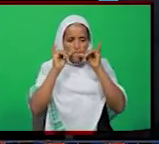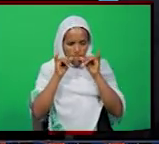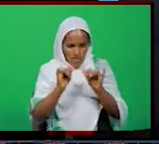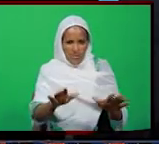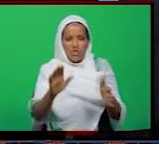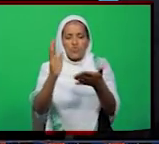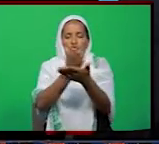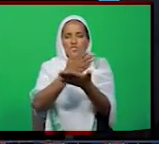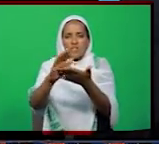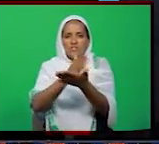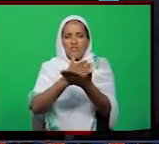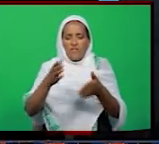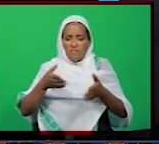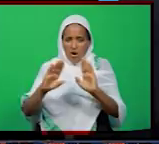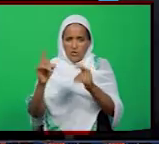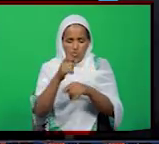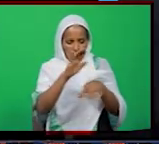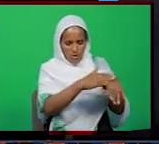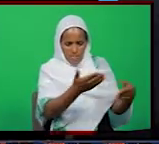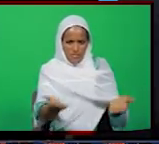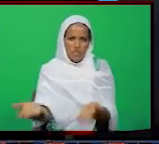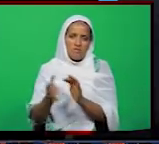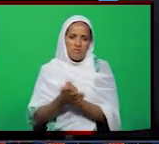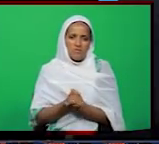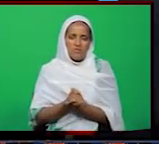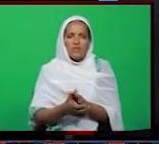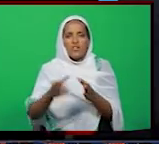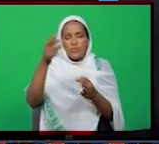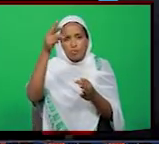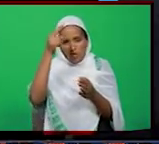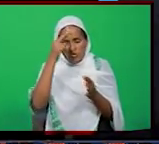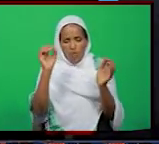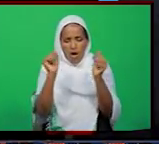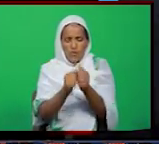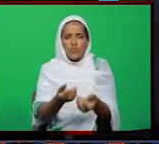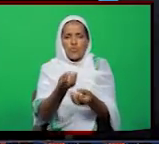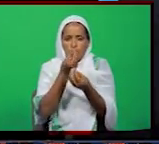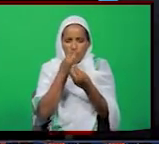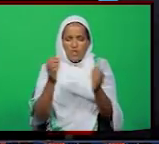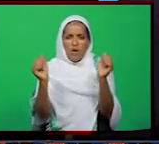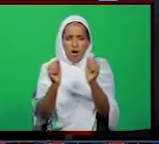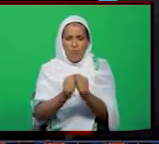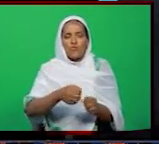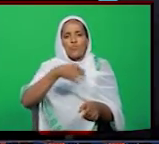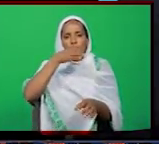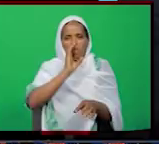ከበረከቱ እንዲሳተፍ ፈቃደኛ ከሆነ ይጋበዛል። ምክንያቱም አብሮ መብላት አብሮ መጠጣት